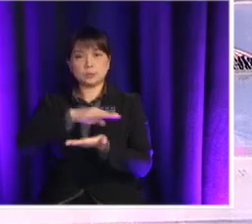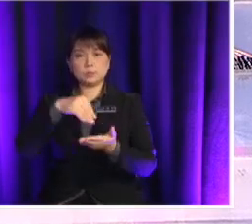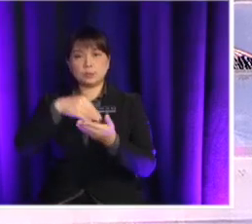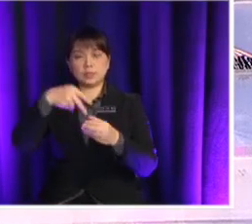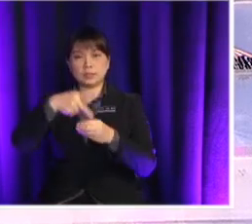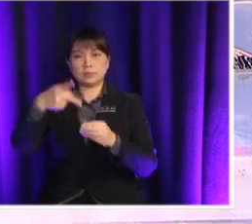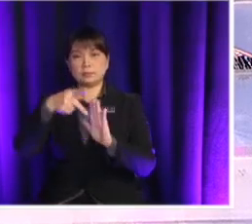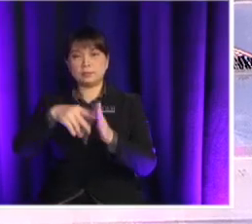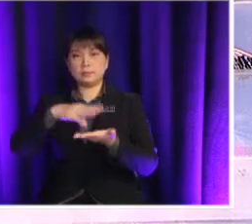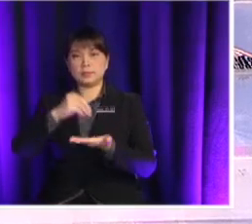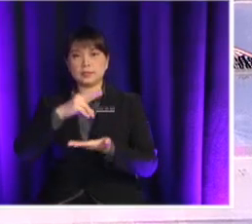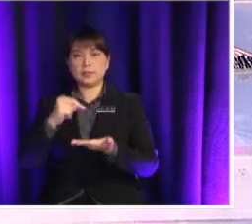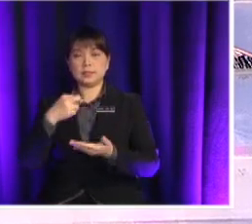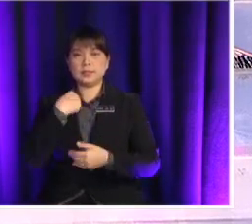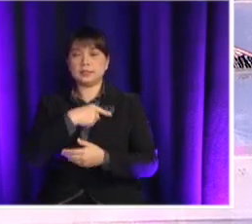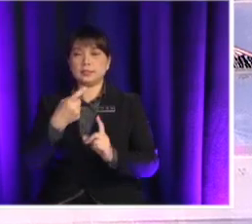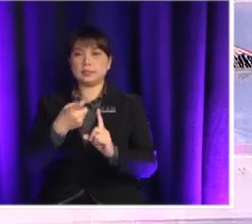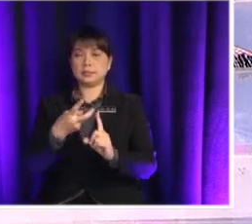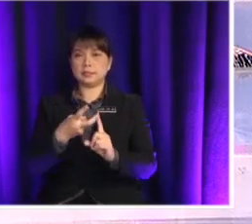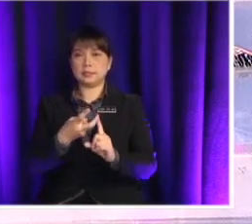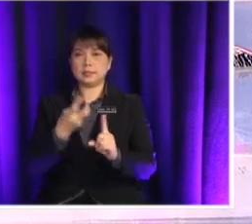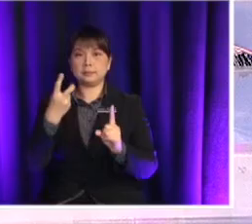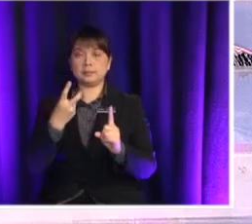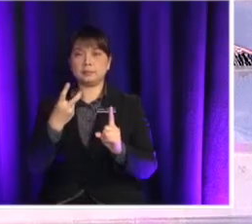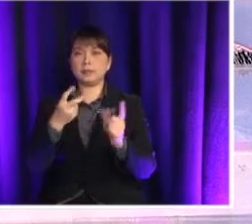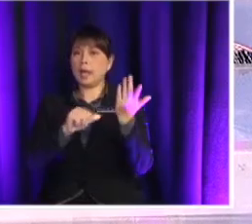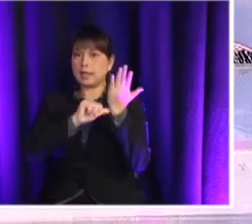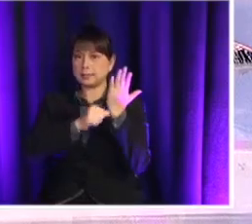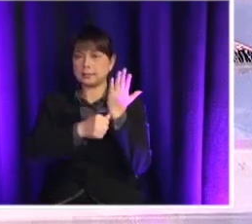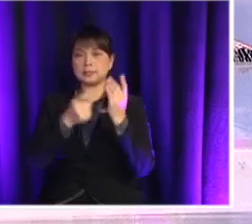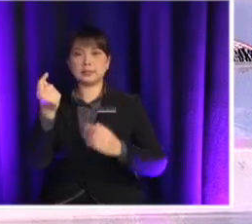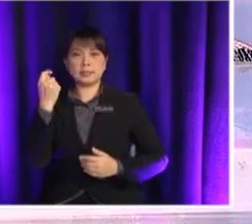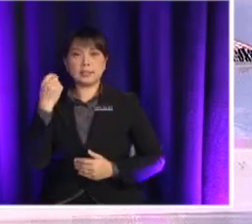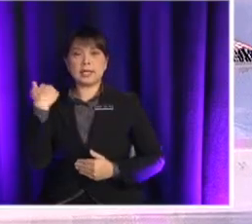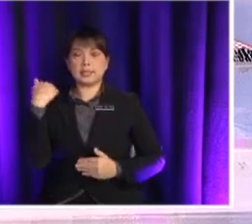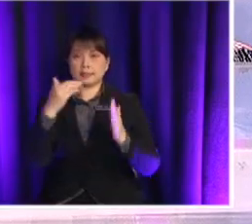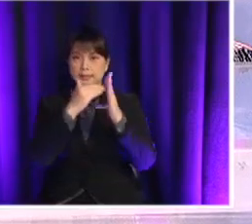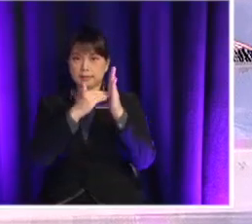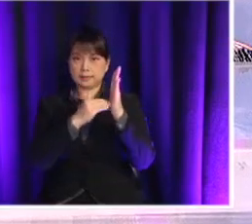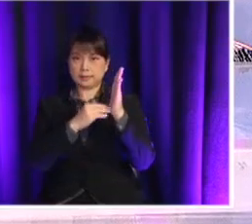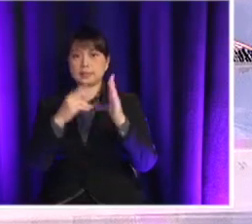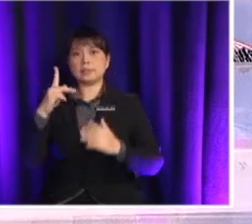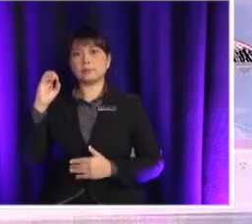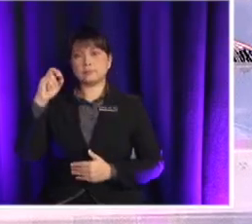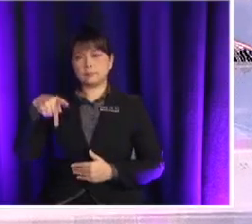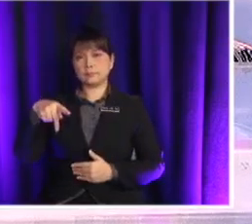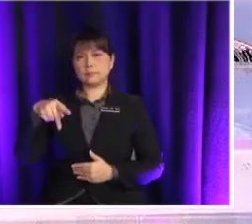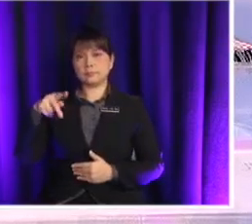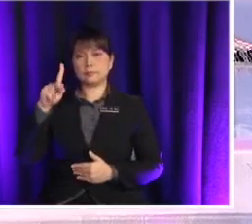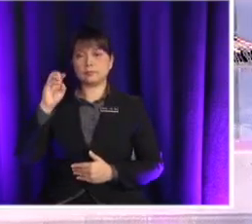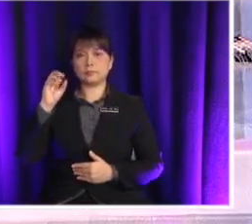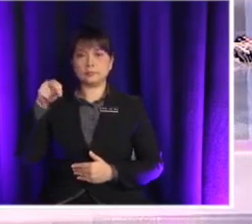pembelajaran kita daripada asal tadi kan kita ada senarai komponen, kita buat pengujian, daripada asal